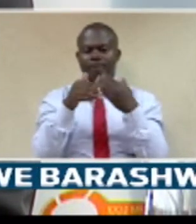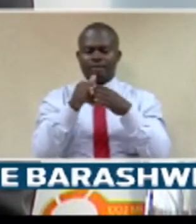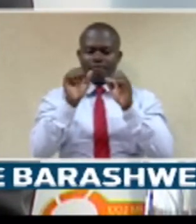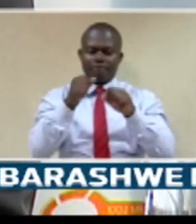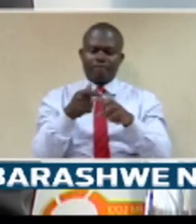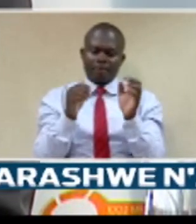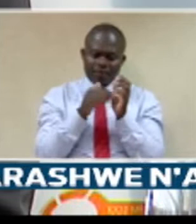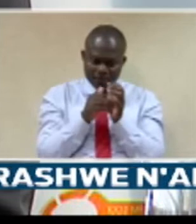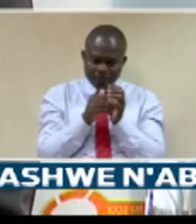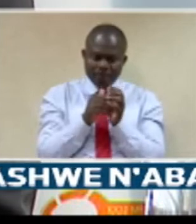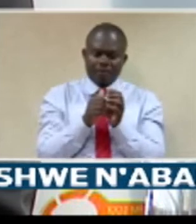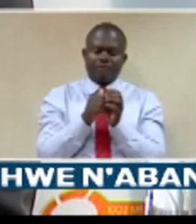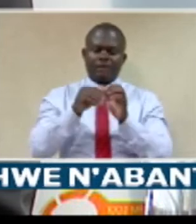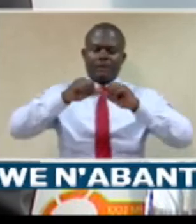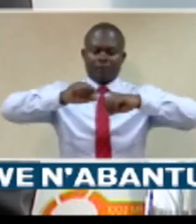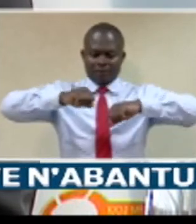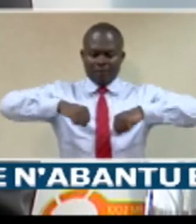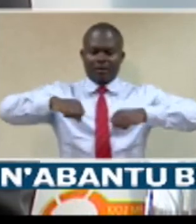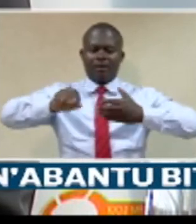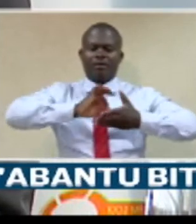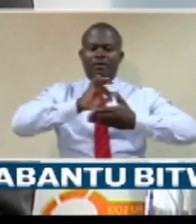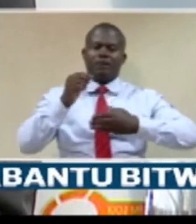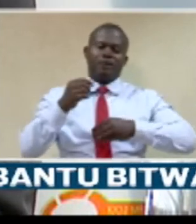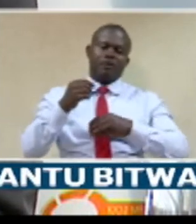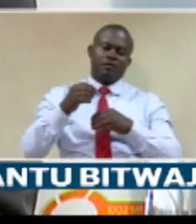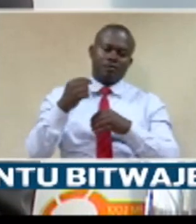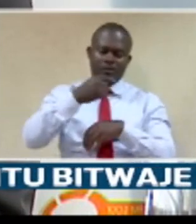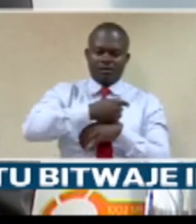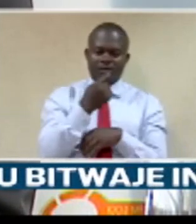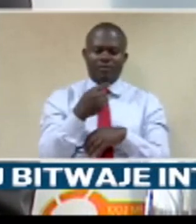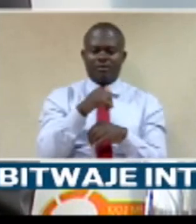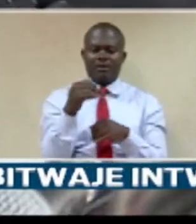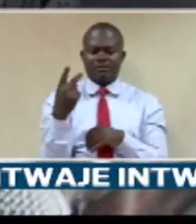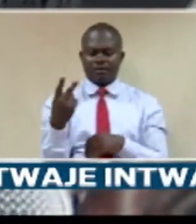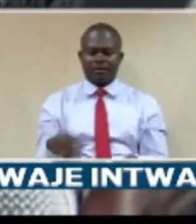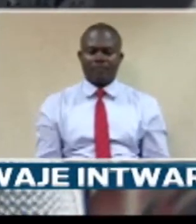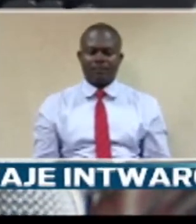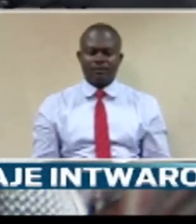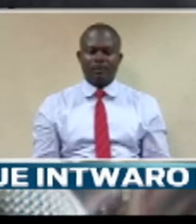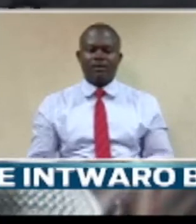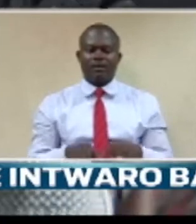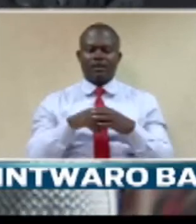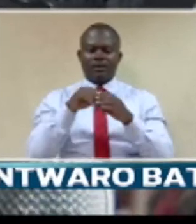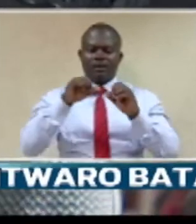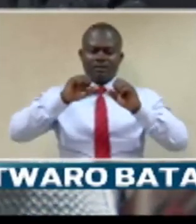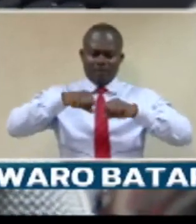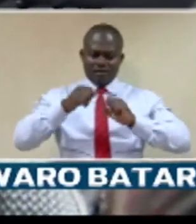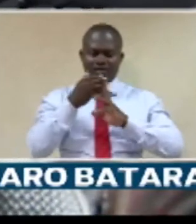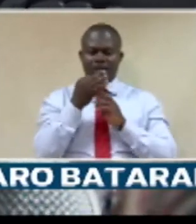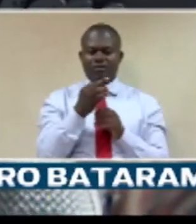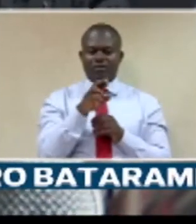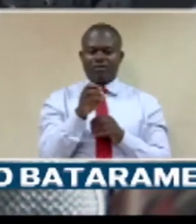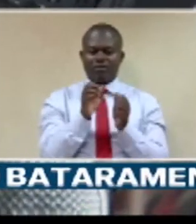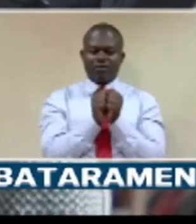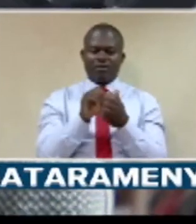Ariko minimum muri agreement twasinye ni match day, imikino ibiri kuri match day. Bitandukanye n'amasezerano yari hagati ya FERWAFA